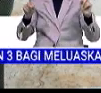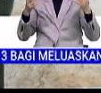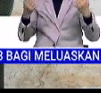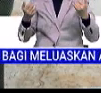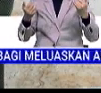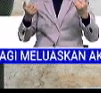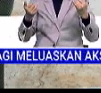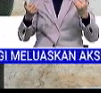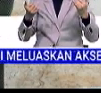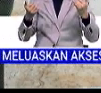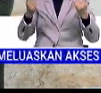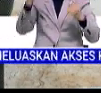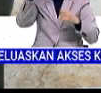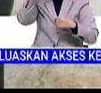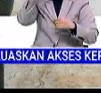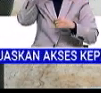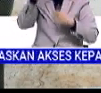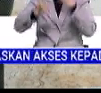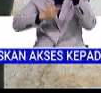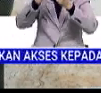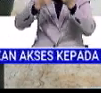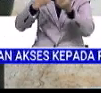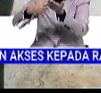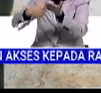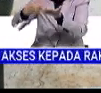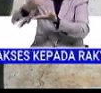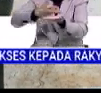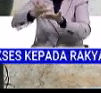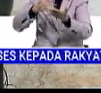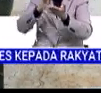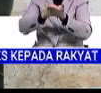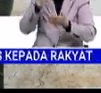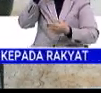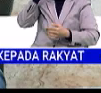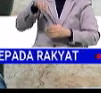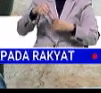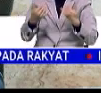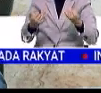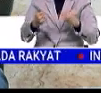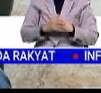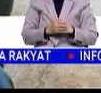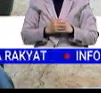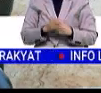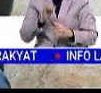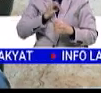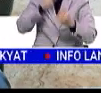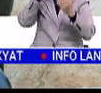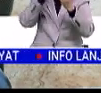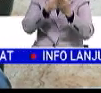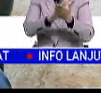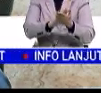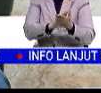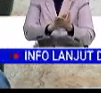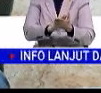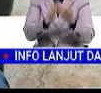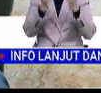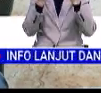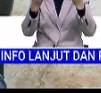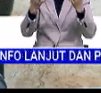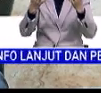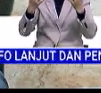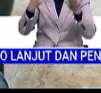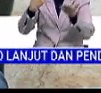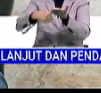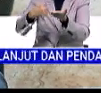substance daripada lawatan ini. Itu yang di luar jangkaan saya dan saya percaya bahawa ini banyak